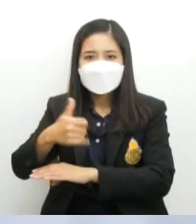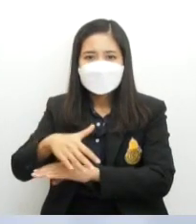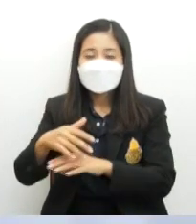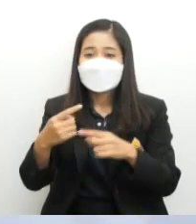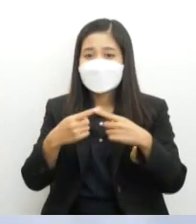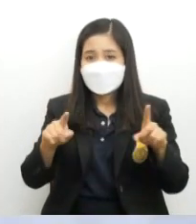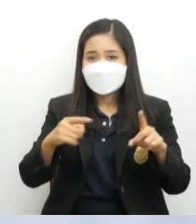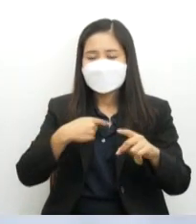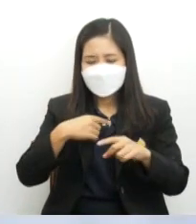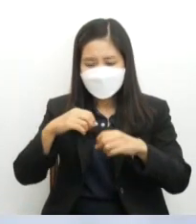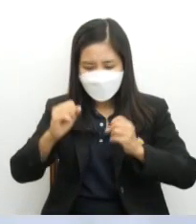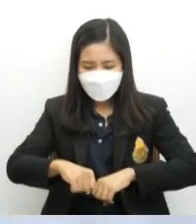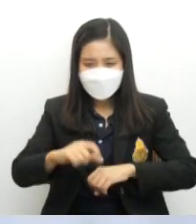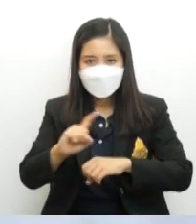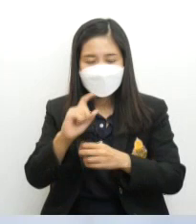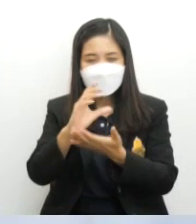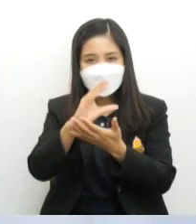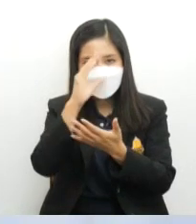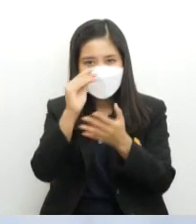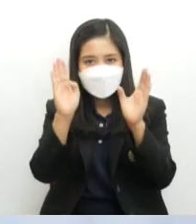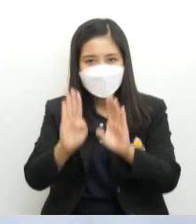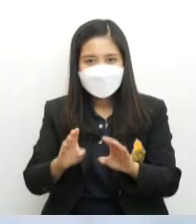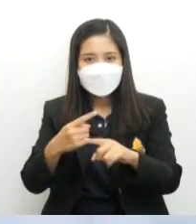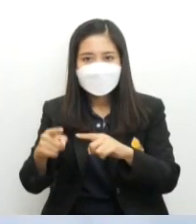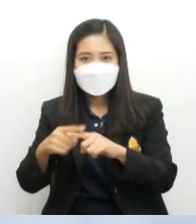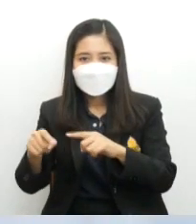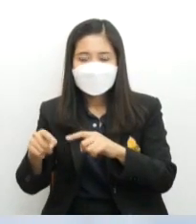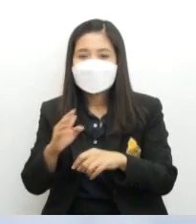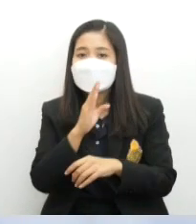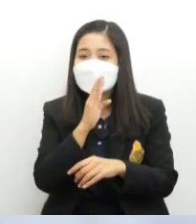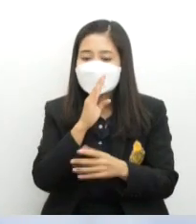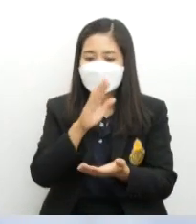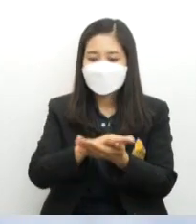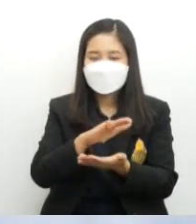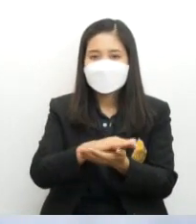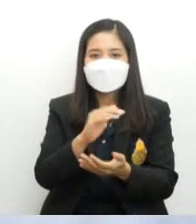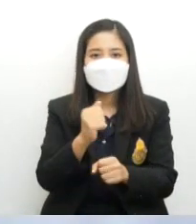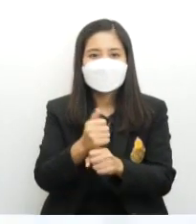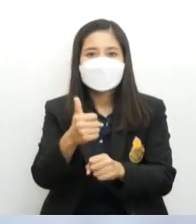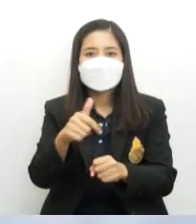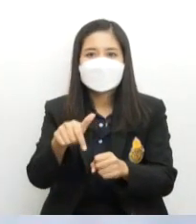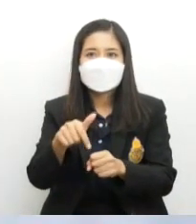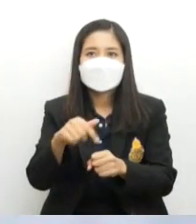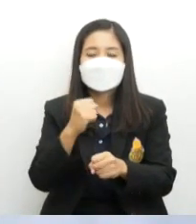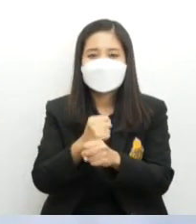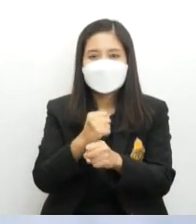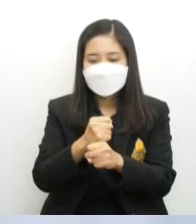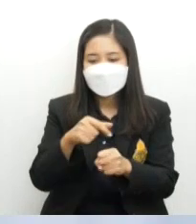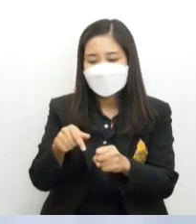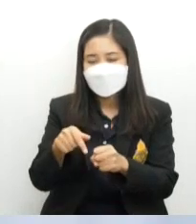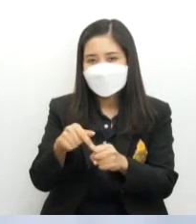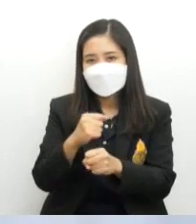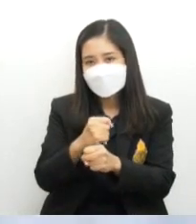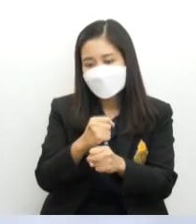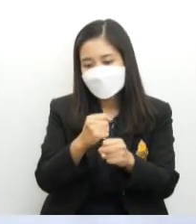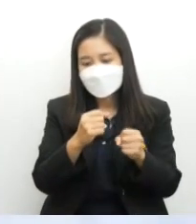รู้ว่าวันนี้ถ้าโรงเรียนเราออนไซต์ไม่ได้เราจะทำทุกส่วนเป็นโรงเรียน